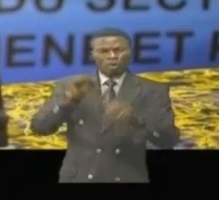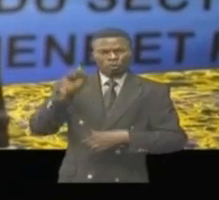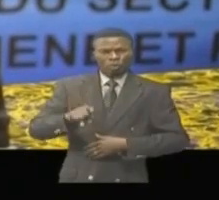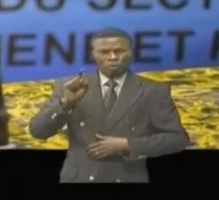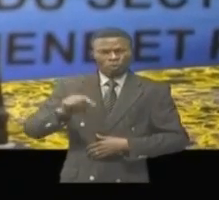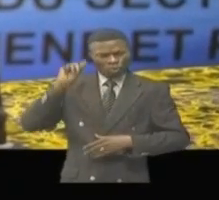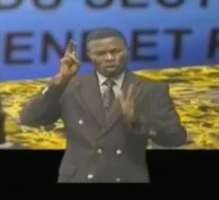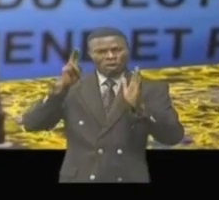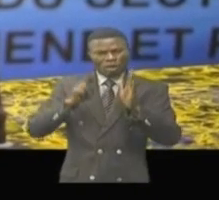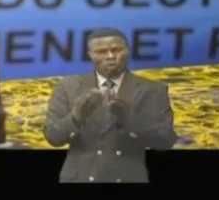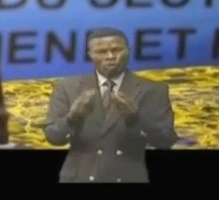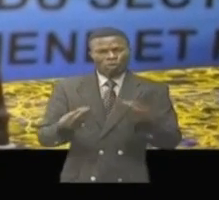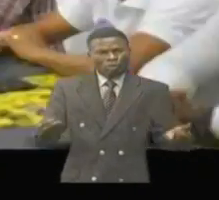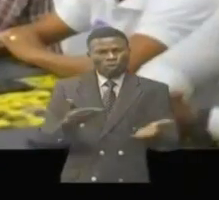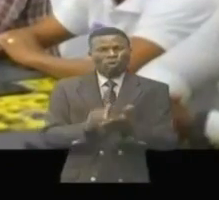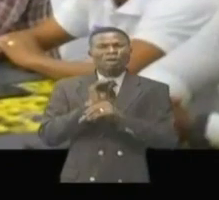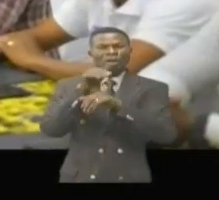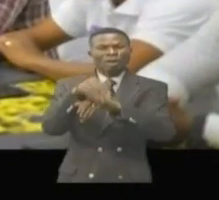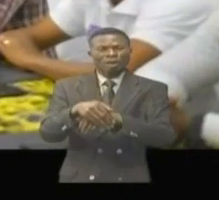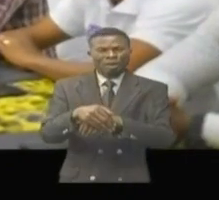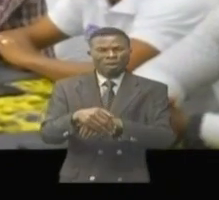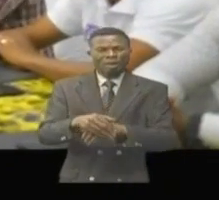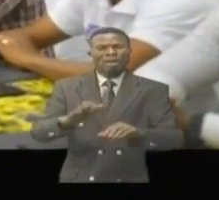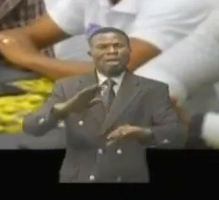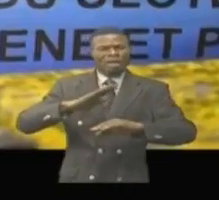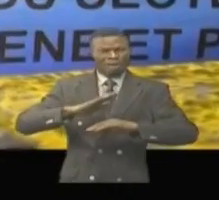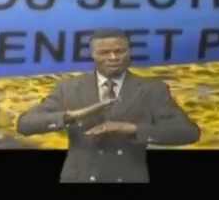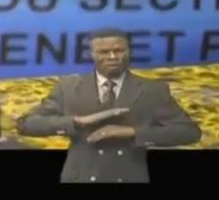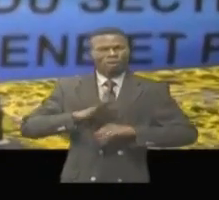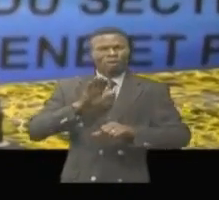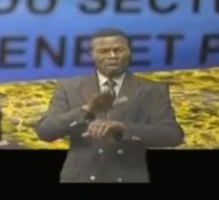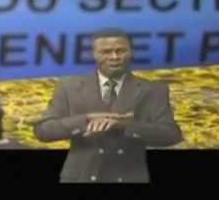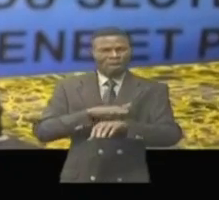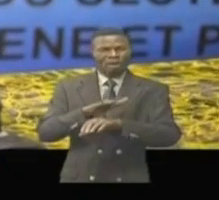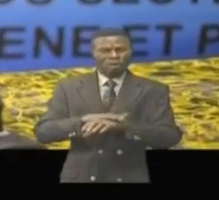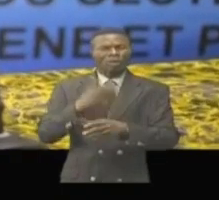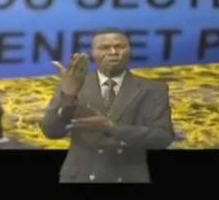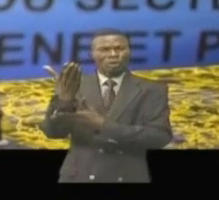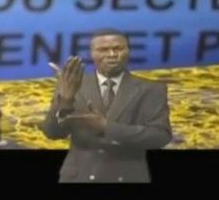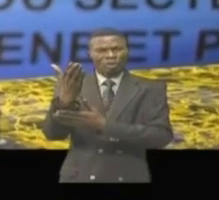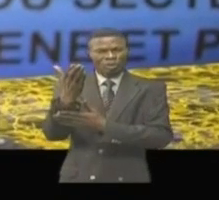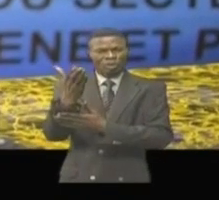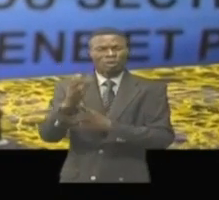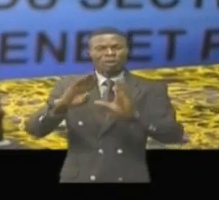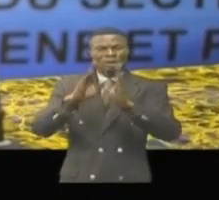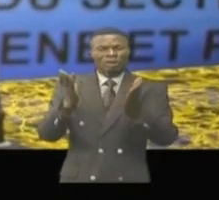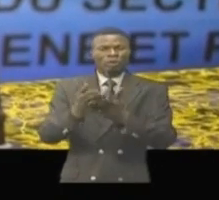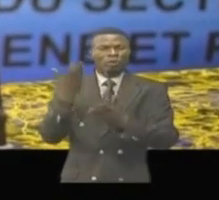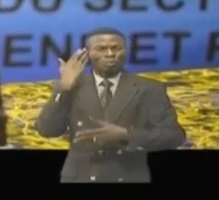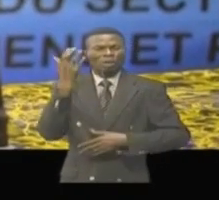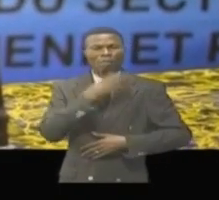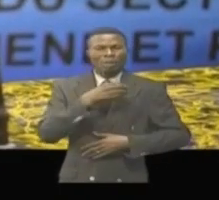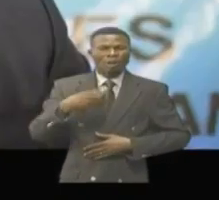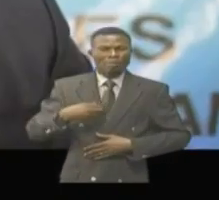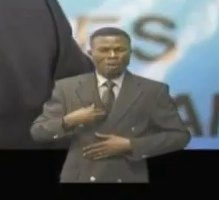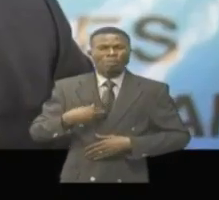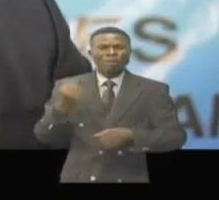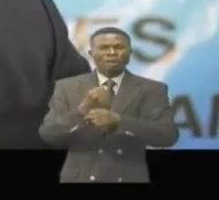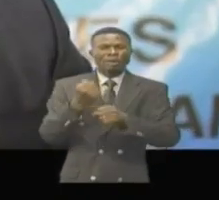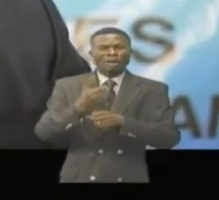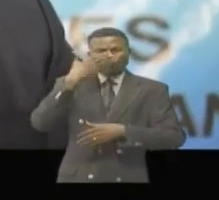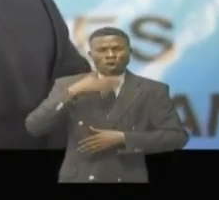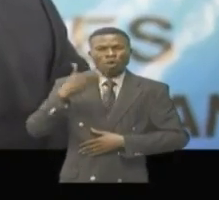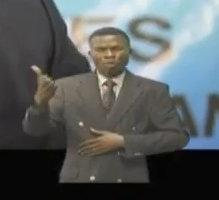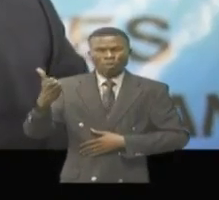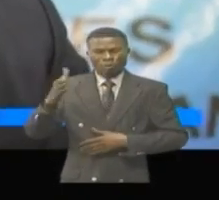s'est résolument engagé à répondre progressivement aux revendications du corps médical. Ceci démontre si besoin